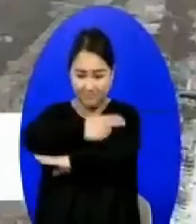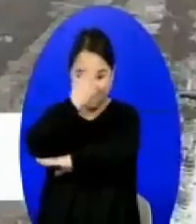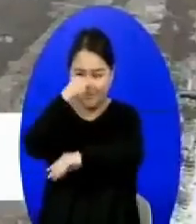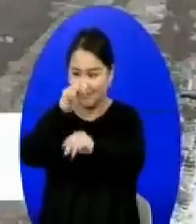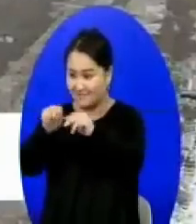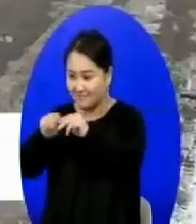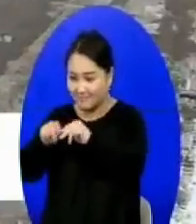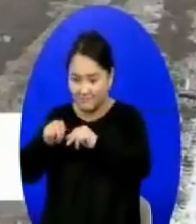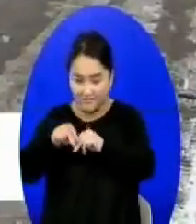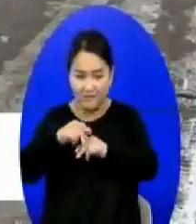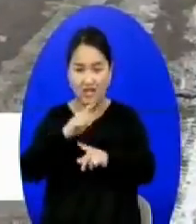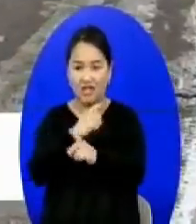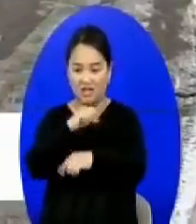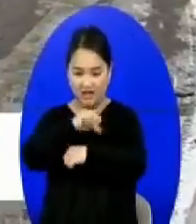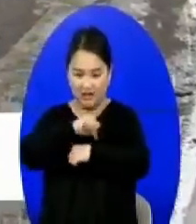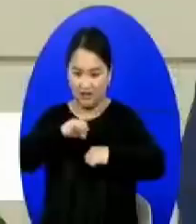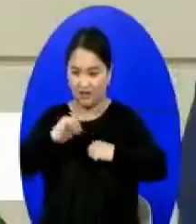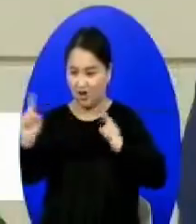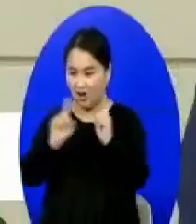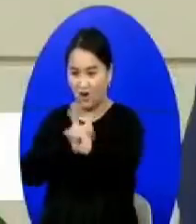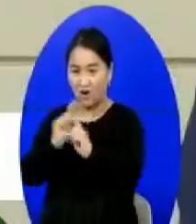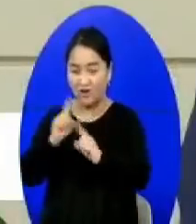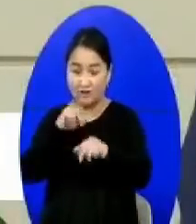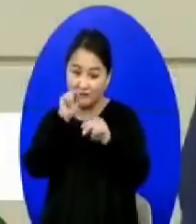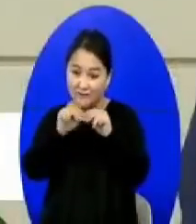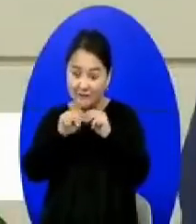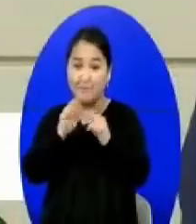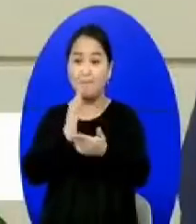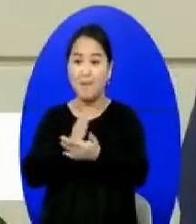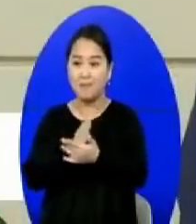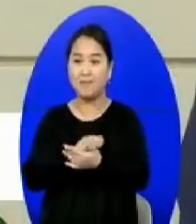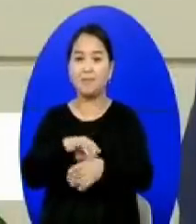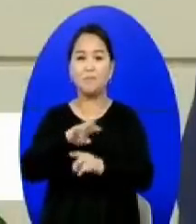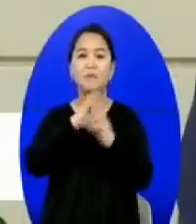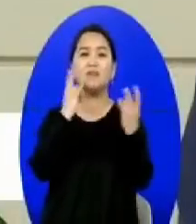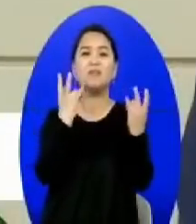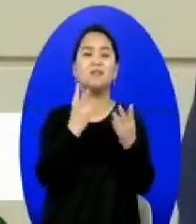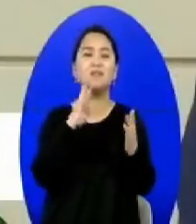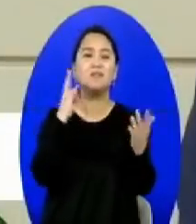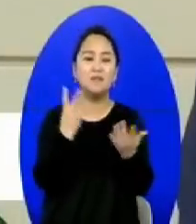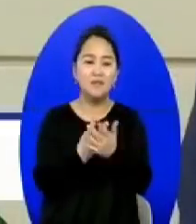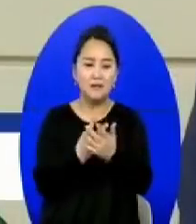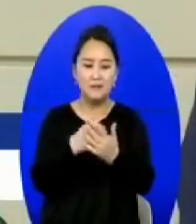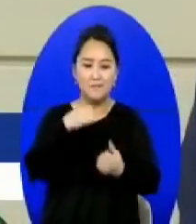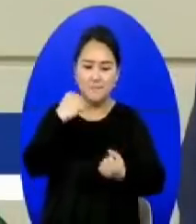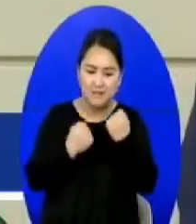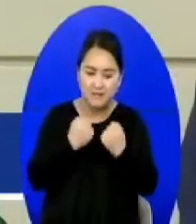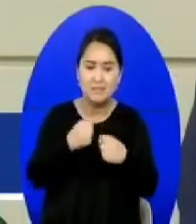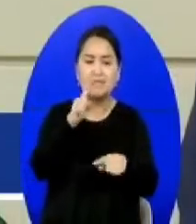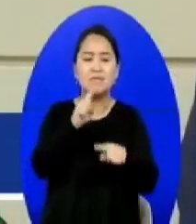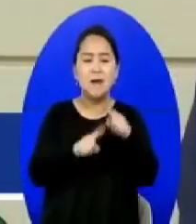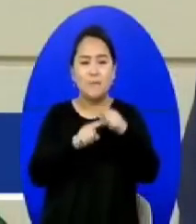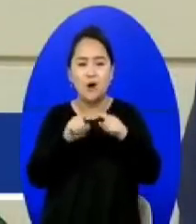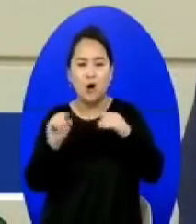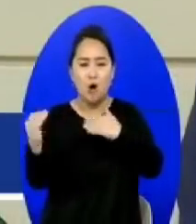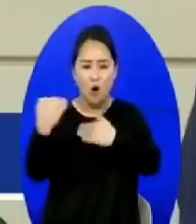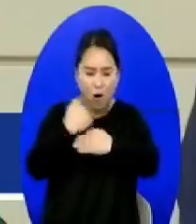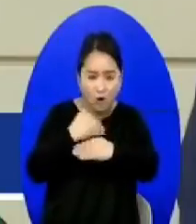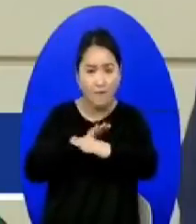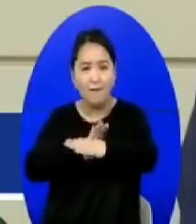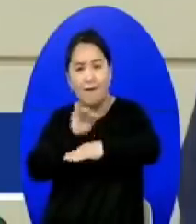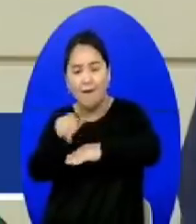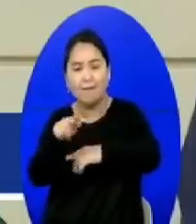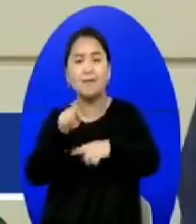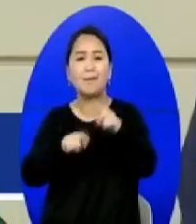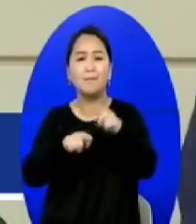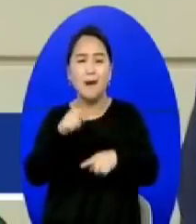байгаа хөдөлгөөнийг судалжээ. Нийтээ ямар төрлийн тээврийн хэрэгсэл нэвтэрч байна? Тээврийн хэрэгсэл хэдэн хүн явж байна? За тэрний хэдэн